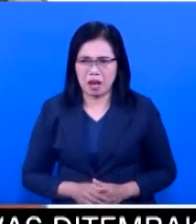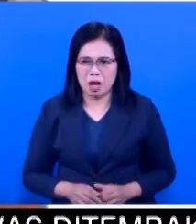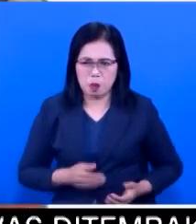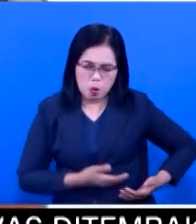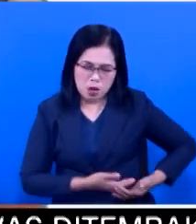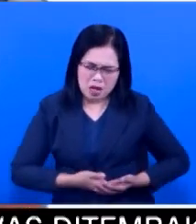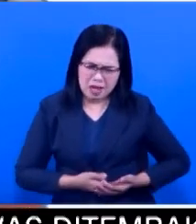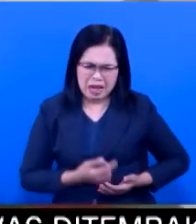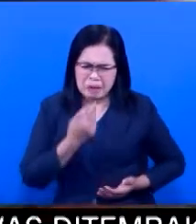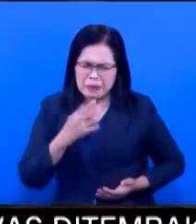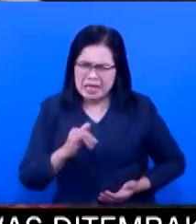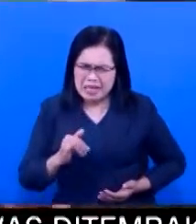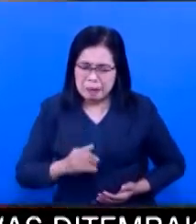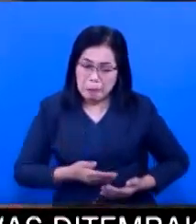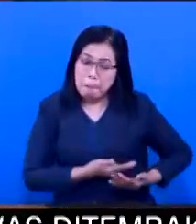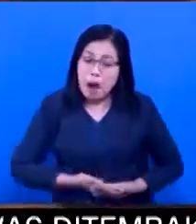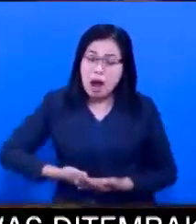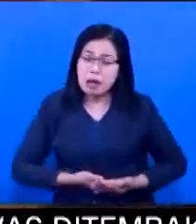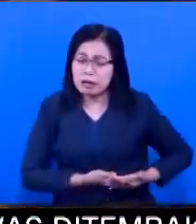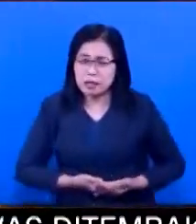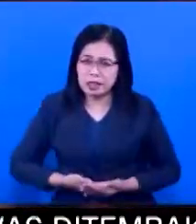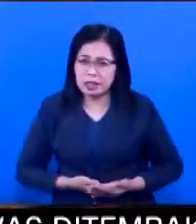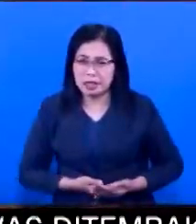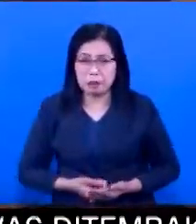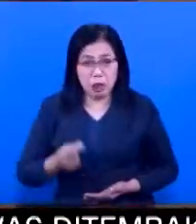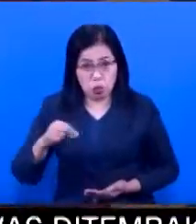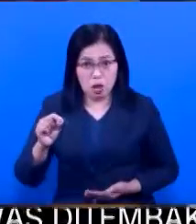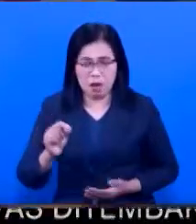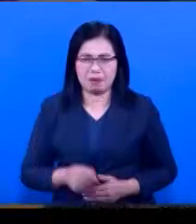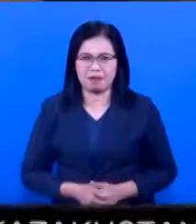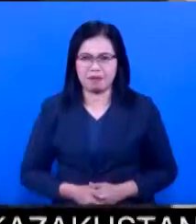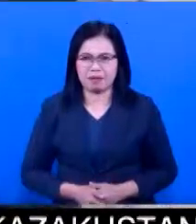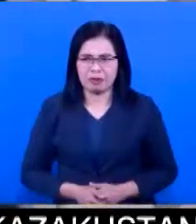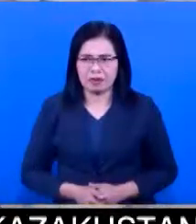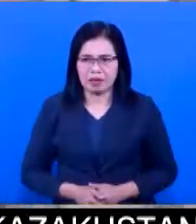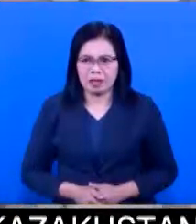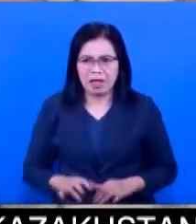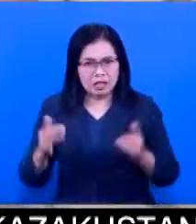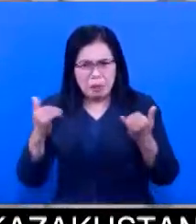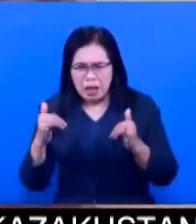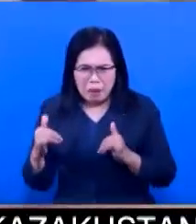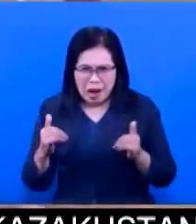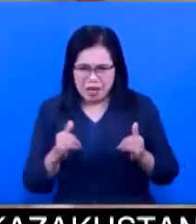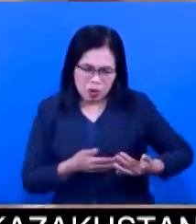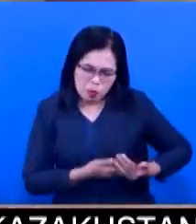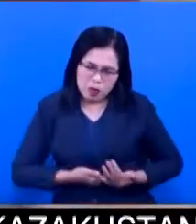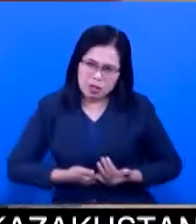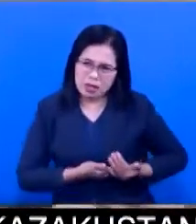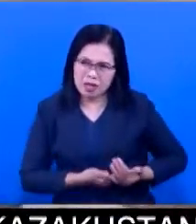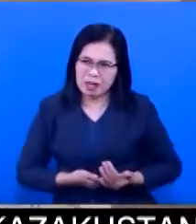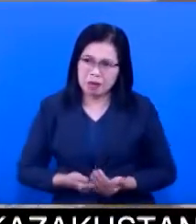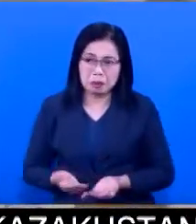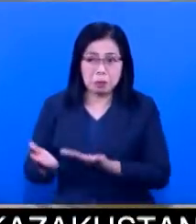dirawat seperti manusia. Tidak hanya sekedar diajak bermain, boneka-boneka ini dibelikan baju dan aksesoris hingga tidur di keranjang